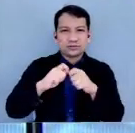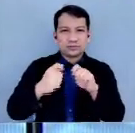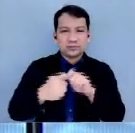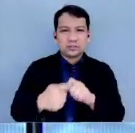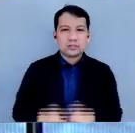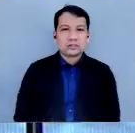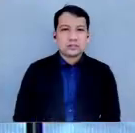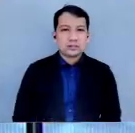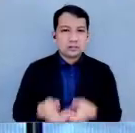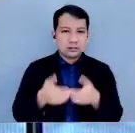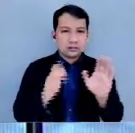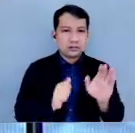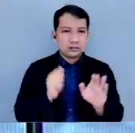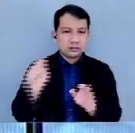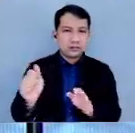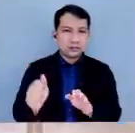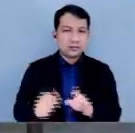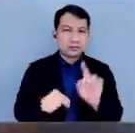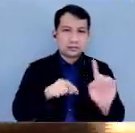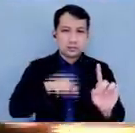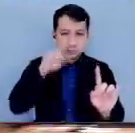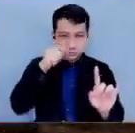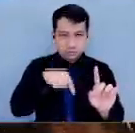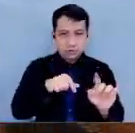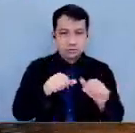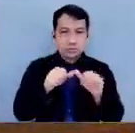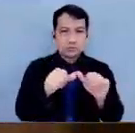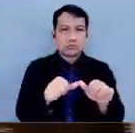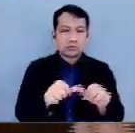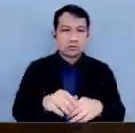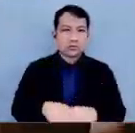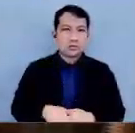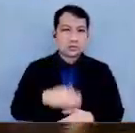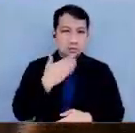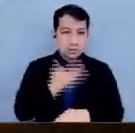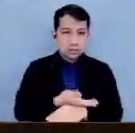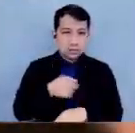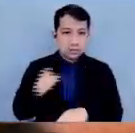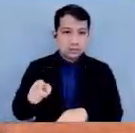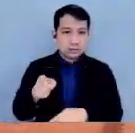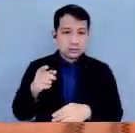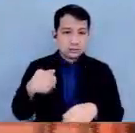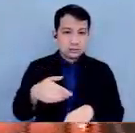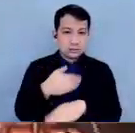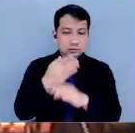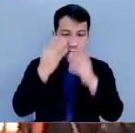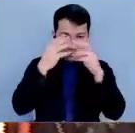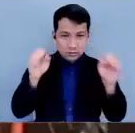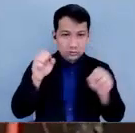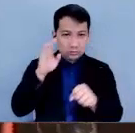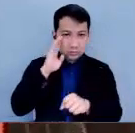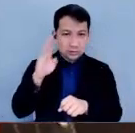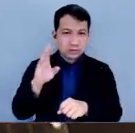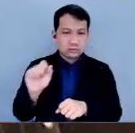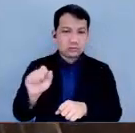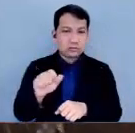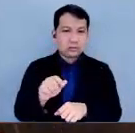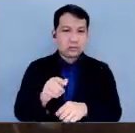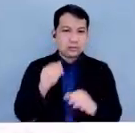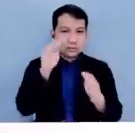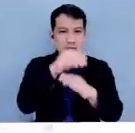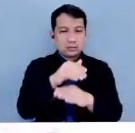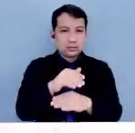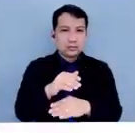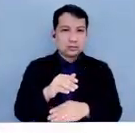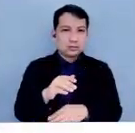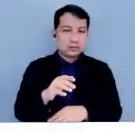Let us stick to that. Ang anak naman ni Digong na si Davao City Mayor Basil Duterte pinatutsadahan si House Speaker